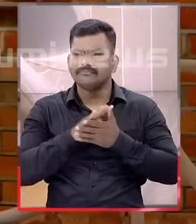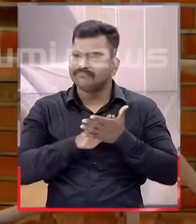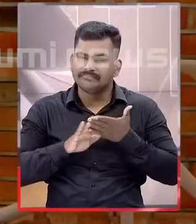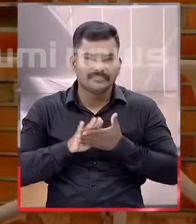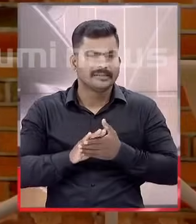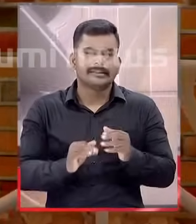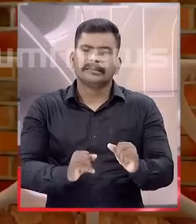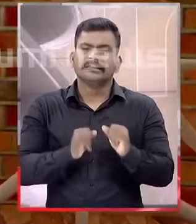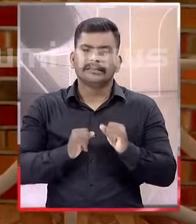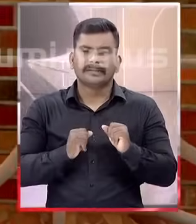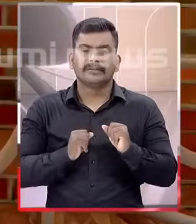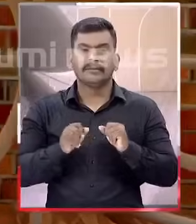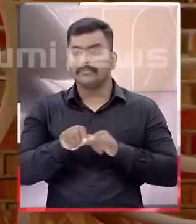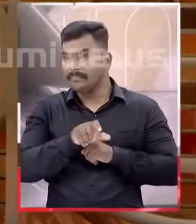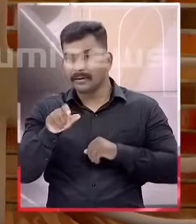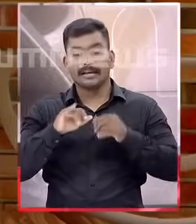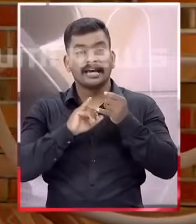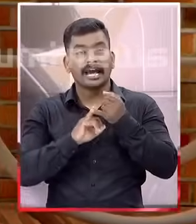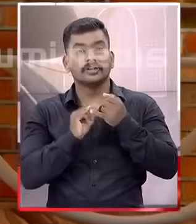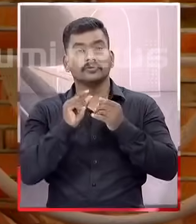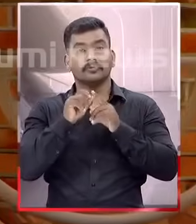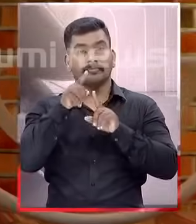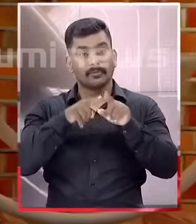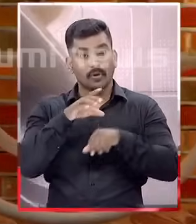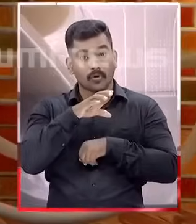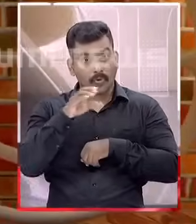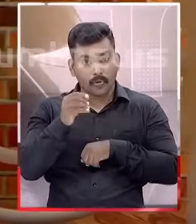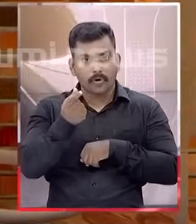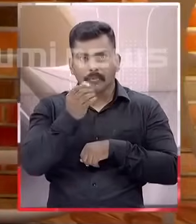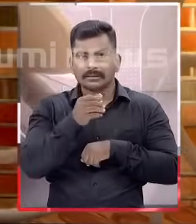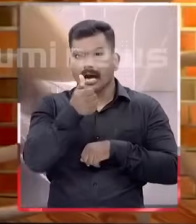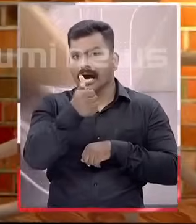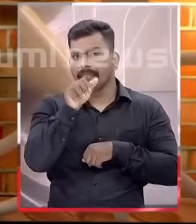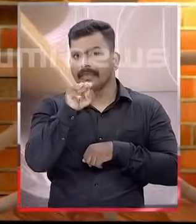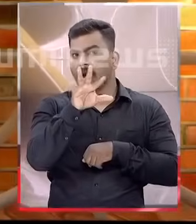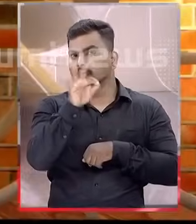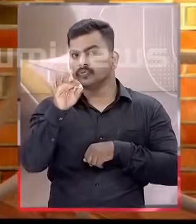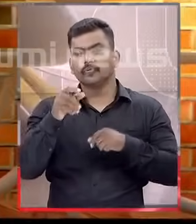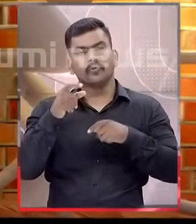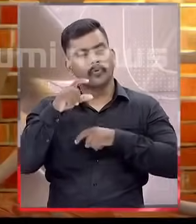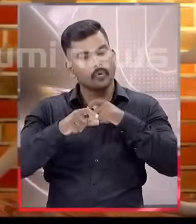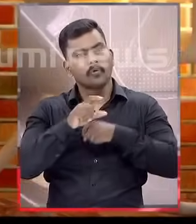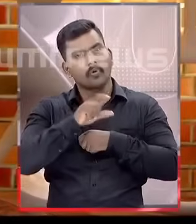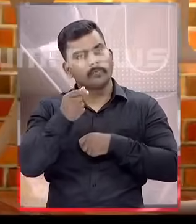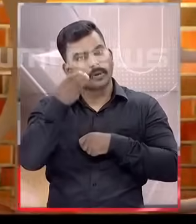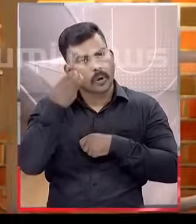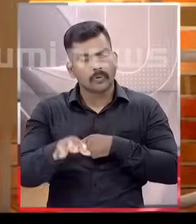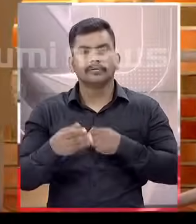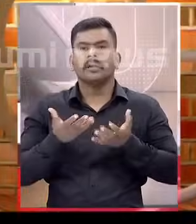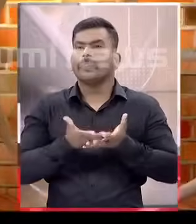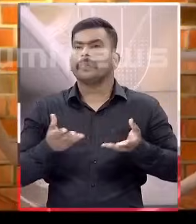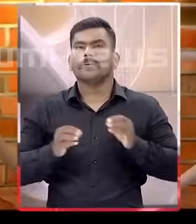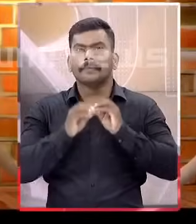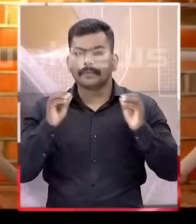പിന്നെ സപ്ലൈക്കോയുടെ അവസ്ഥ, 6,500 കോടി രൂപ സർക്കാർ കൊടുക്കാനുണ്ട്, സപ്ലൈക്കോയിൽ സാധനങ്ങൾ ഇല്ല, നെല്ലിന്റെ